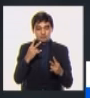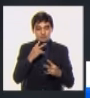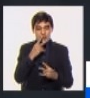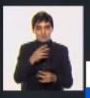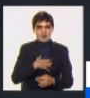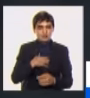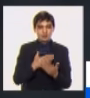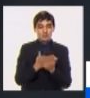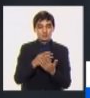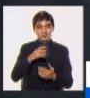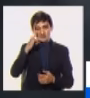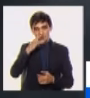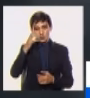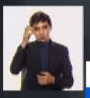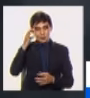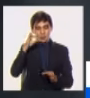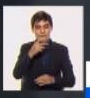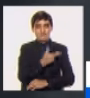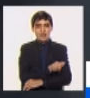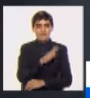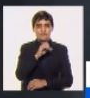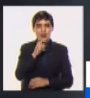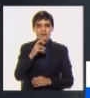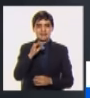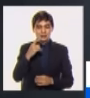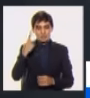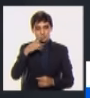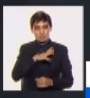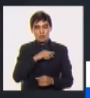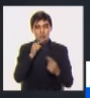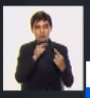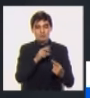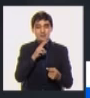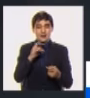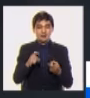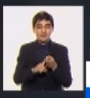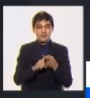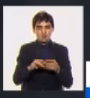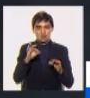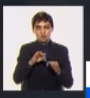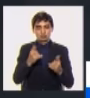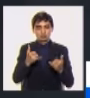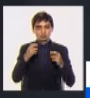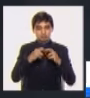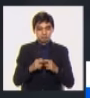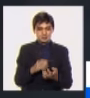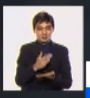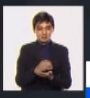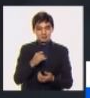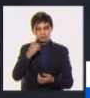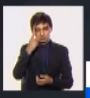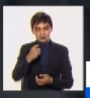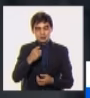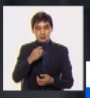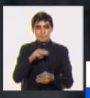казахстанские ученые разработали вакцину против корона вируса сейчас ведутся доклинические испытания об этом сообщила пресс-служба